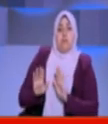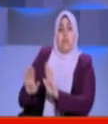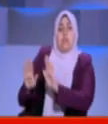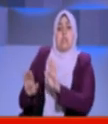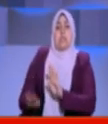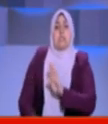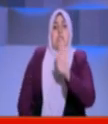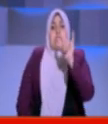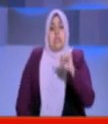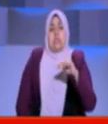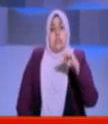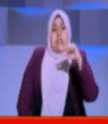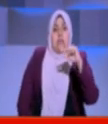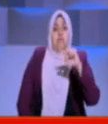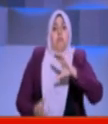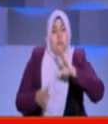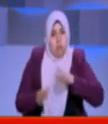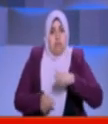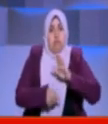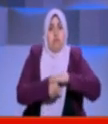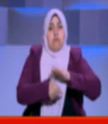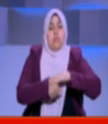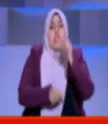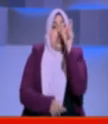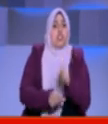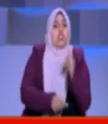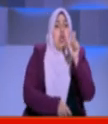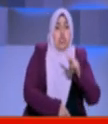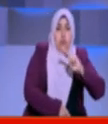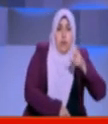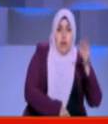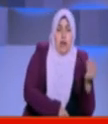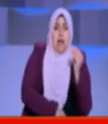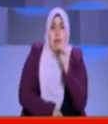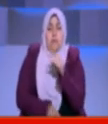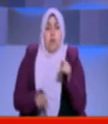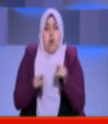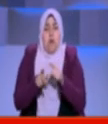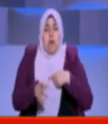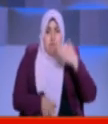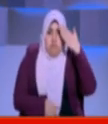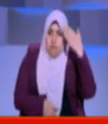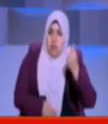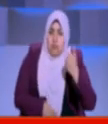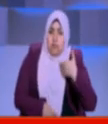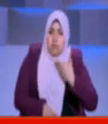المهدي، وتم تكليف أشخاص آخرين أخوة أعزاء ضمن سياقات